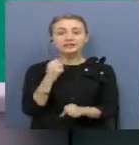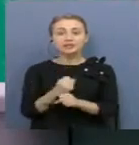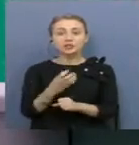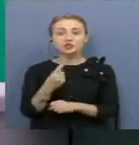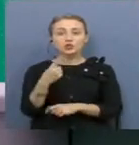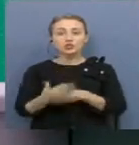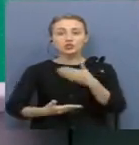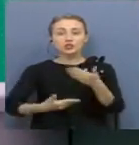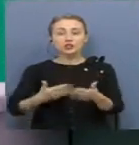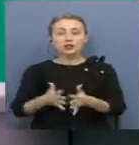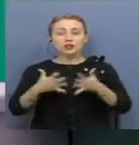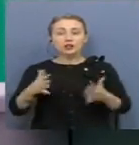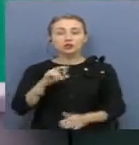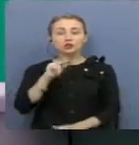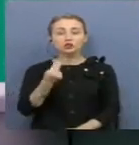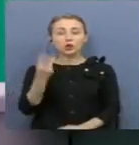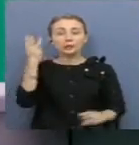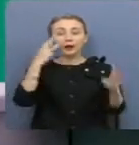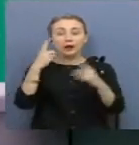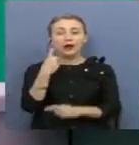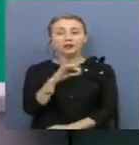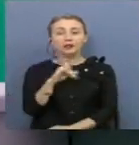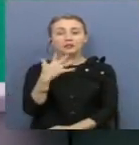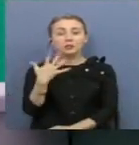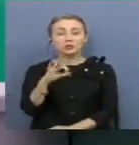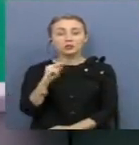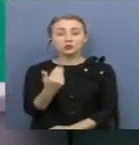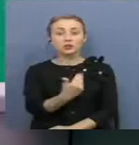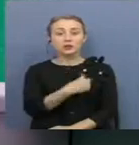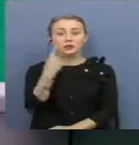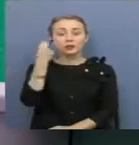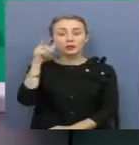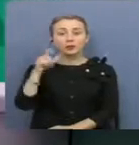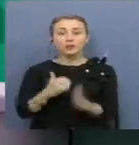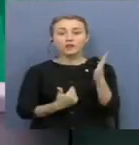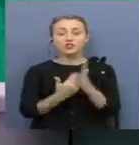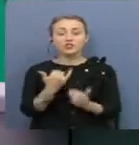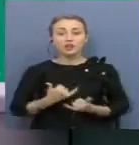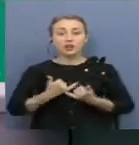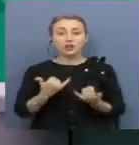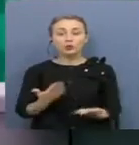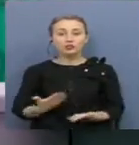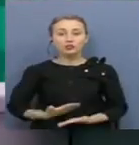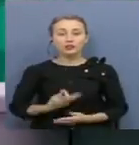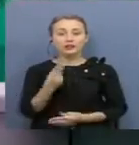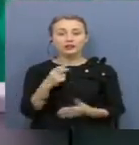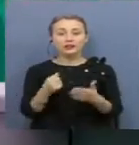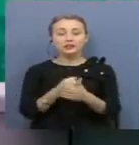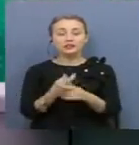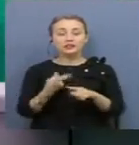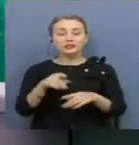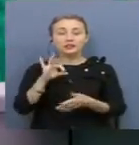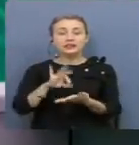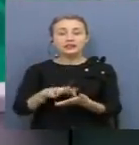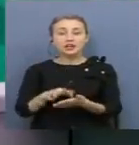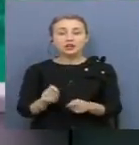әлеуметке жаңғыртуға тағы бір қадам жасады. Президенттің бес әлеуметтік бастамасының бірі тұрғын үйдің қолжетімділігін арттыру. Ол үшін міндетті